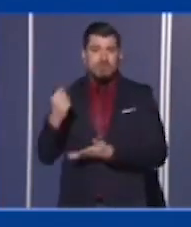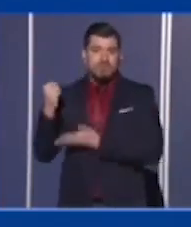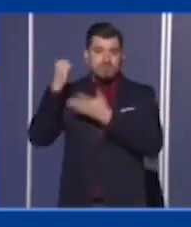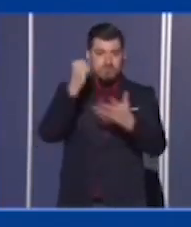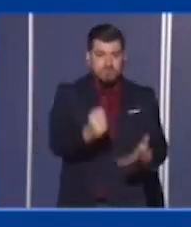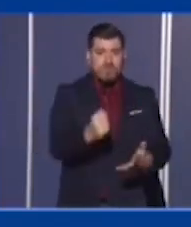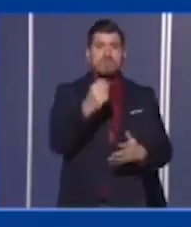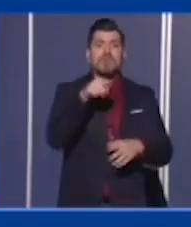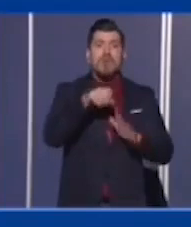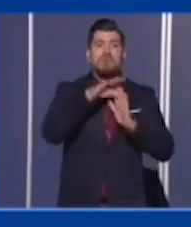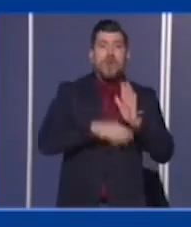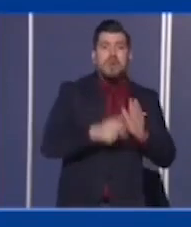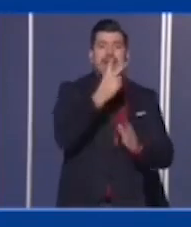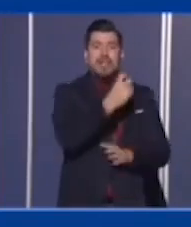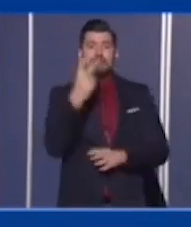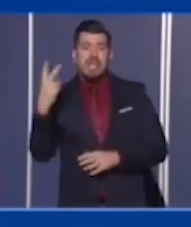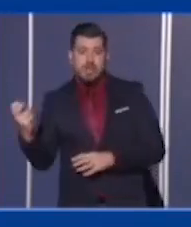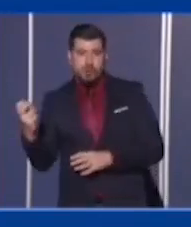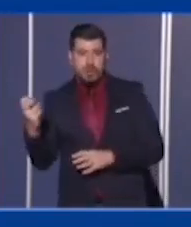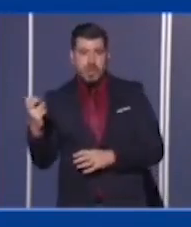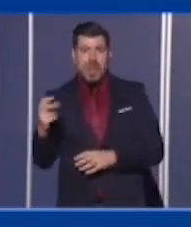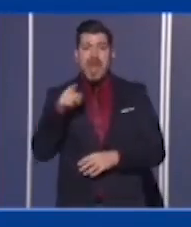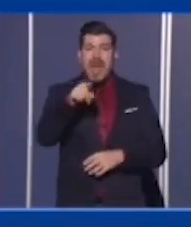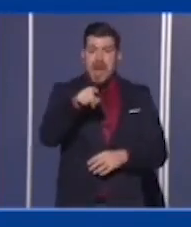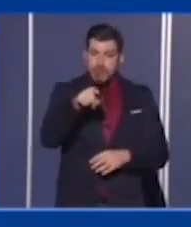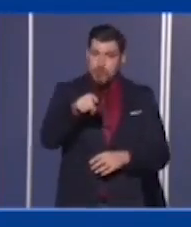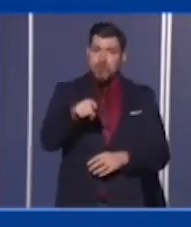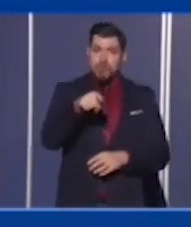πρόγραμμα 2020, Horizon 2020, είναι ελληνικοί.